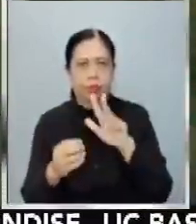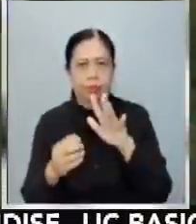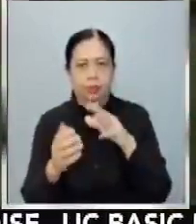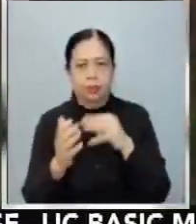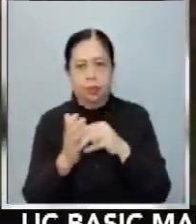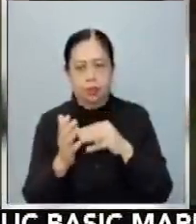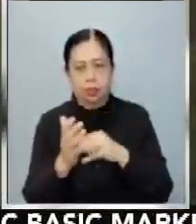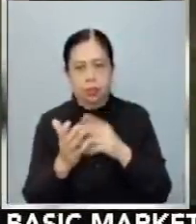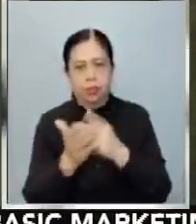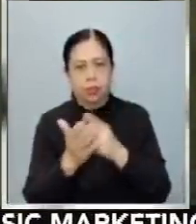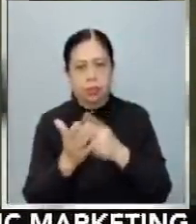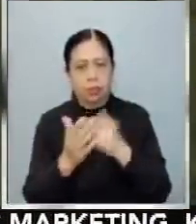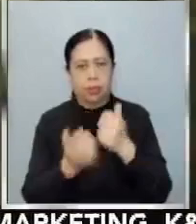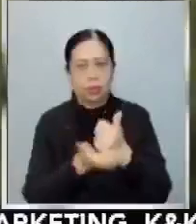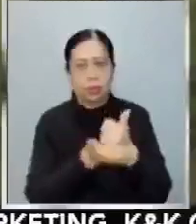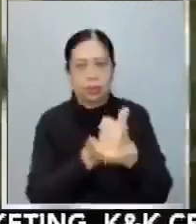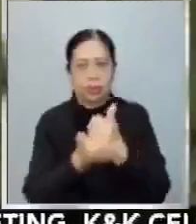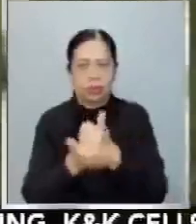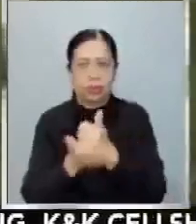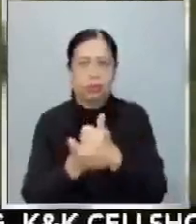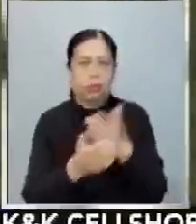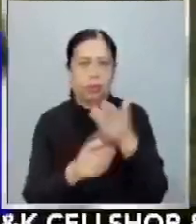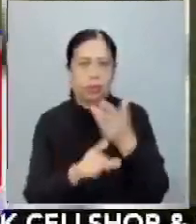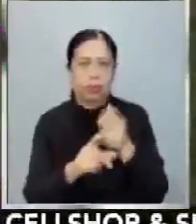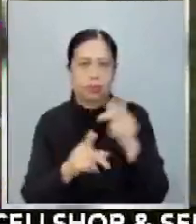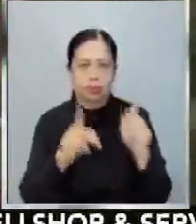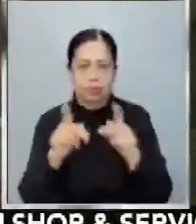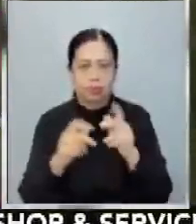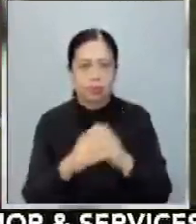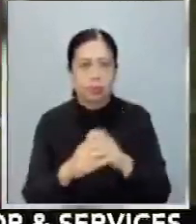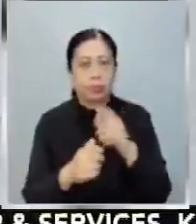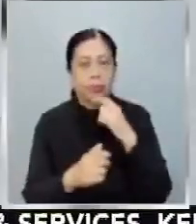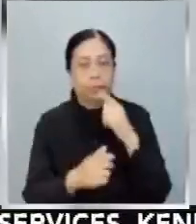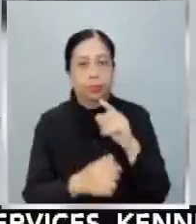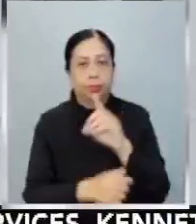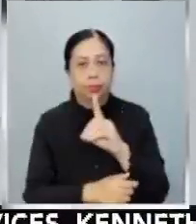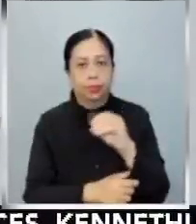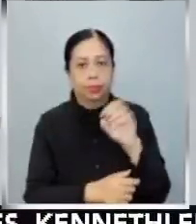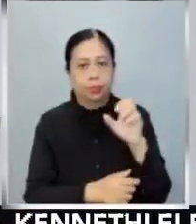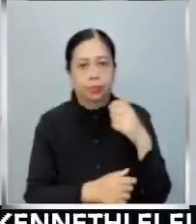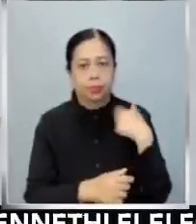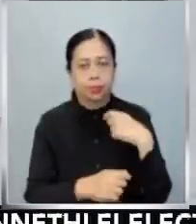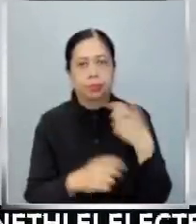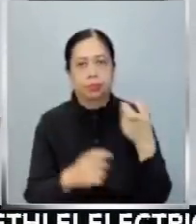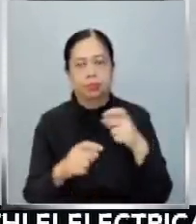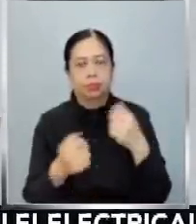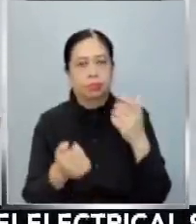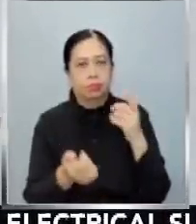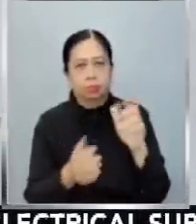bilang tulong sa mga apektado. Ay naman sa Energy Department, may price freeze sa lahat ng LPG